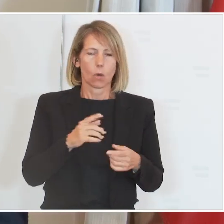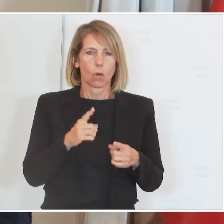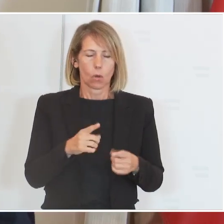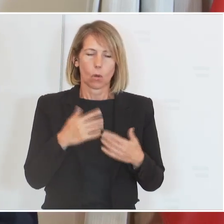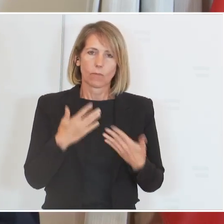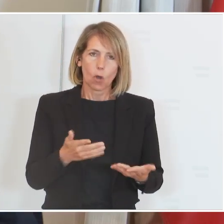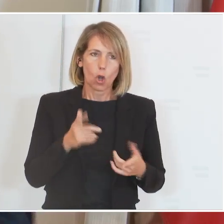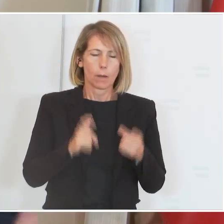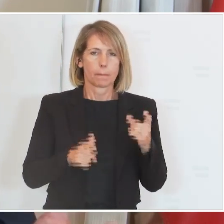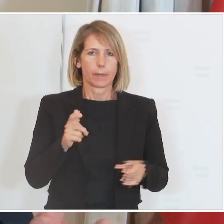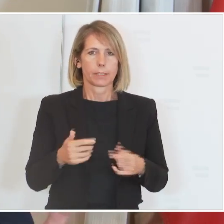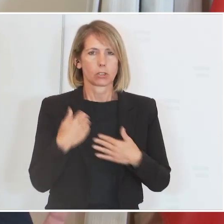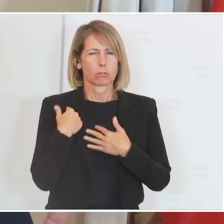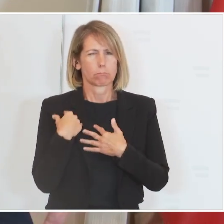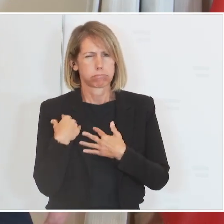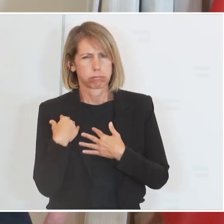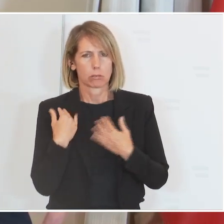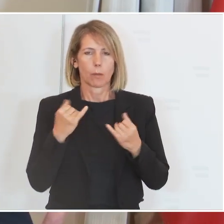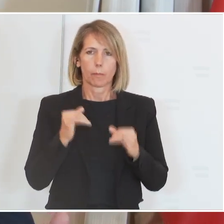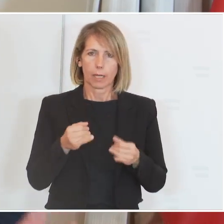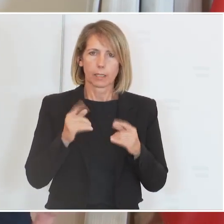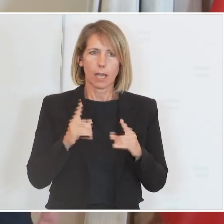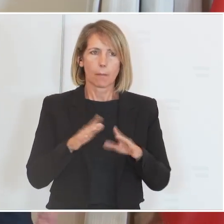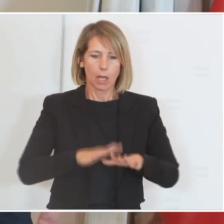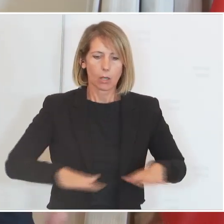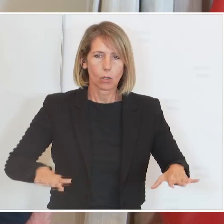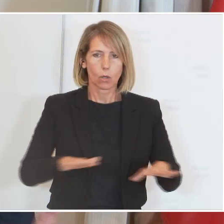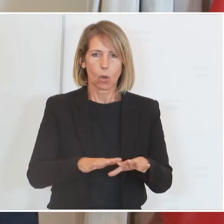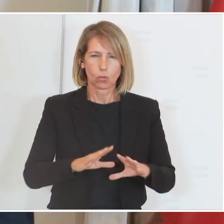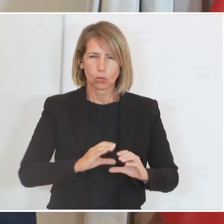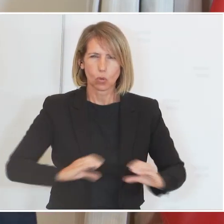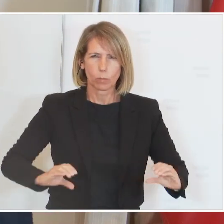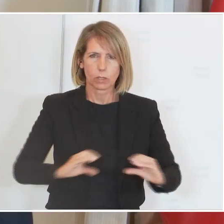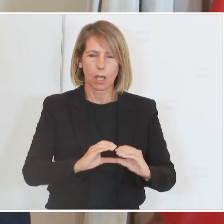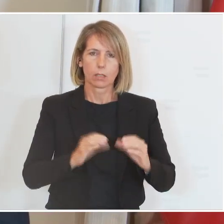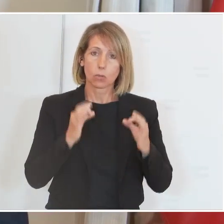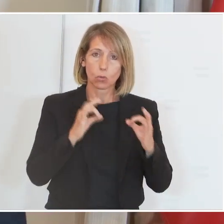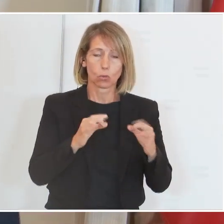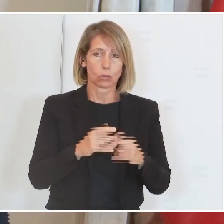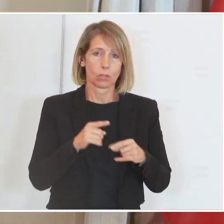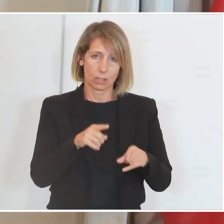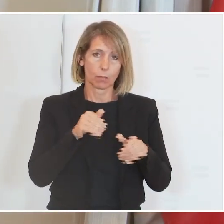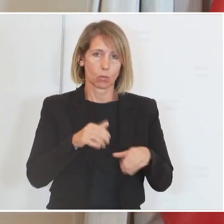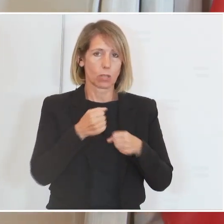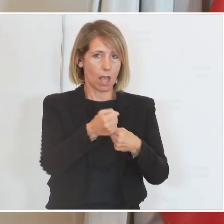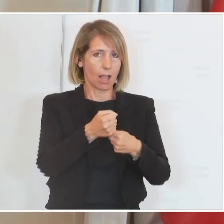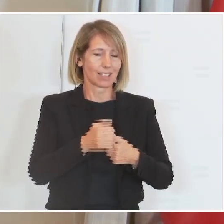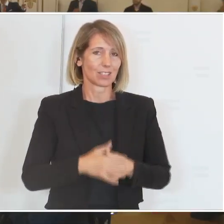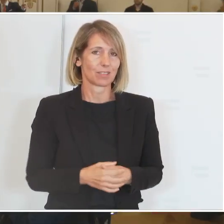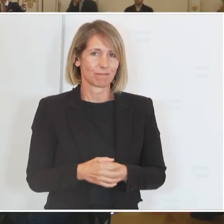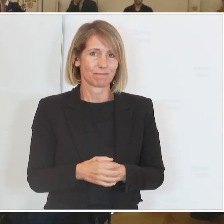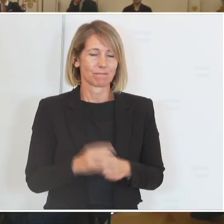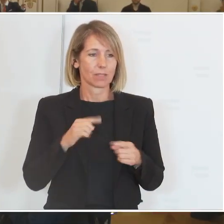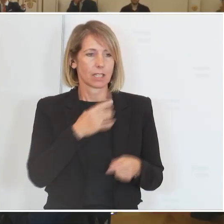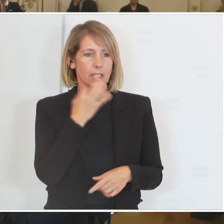Kosten. So ist die Grundsubstanz dieser Republik eine gute, und die gilt es eben zu erhalten. Nächste Frage,